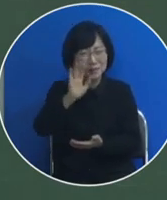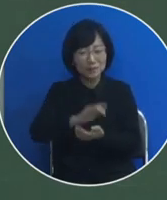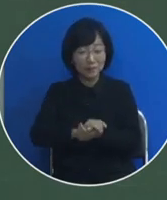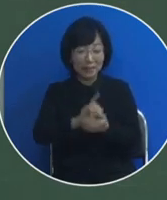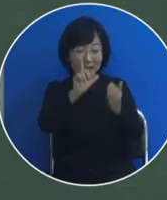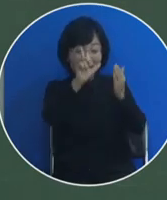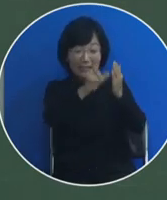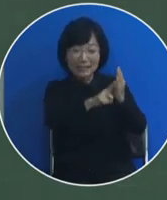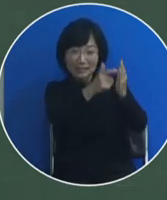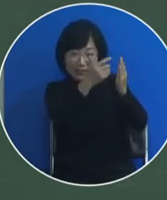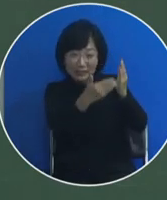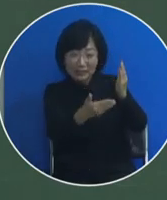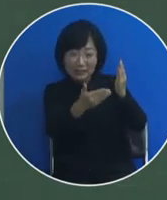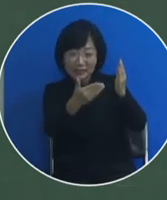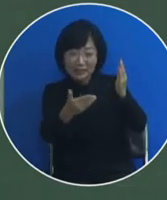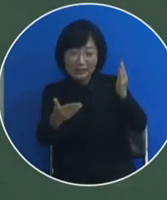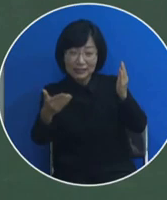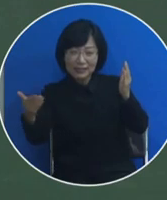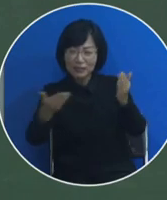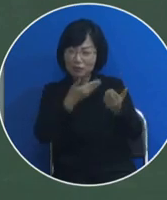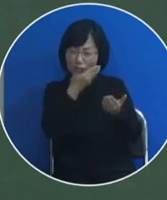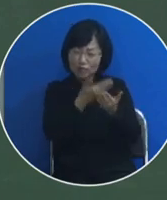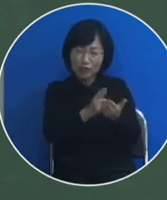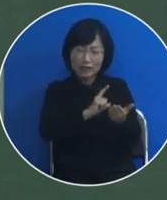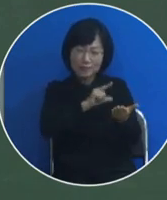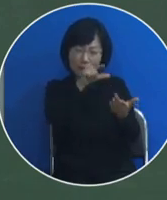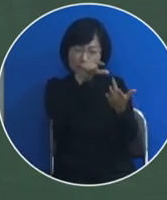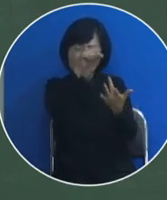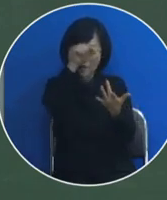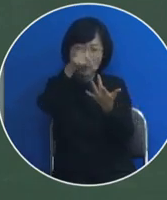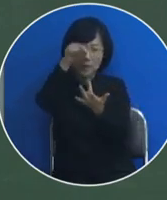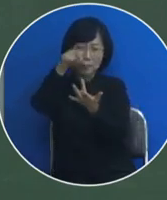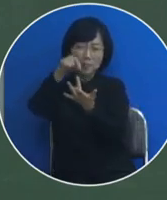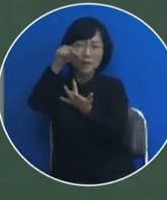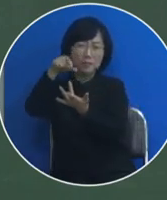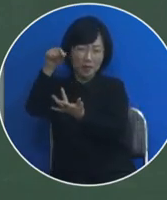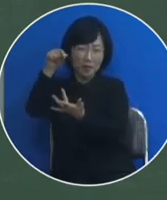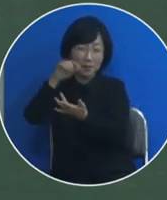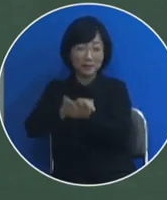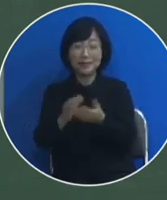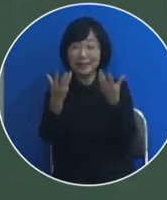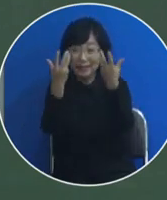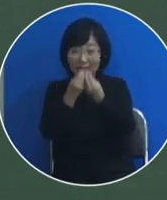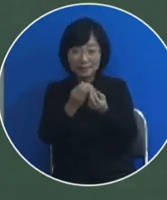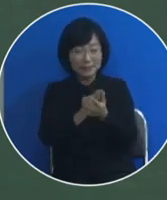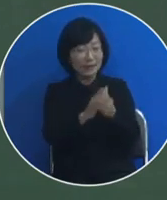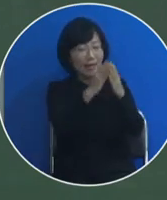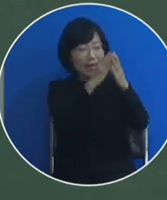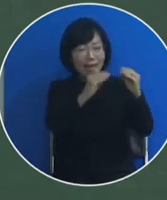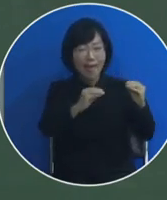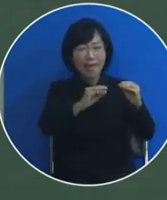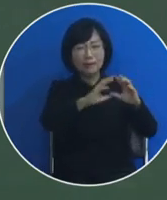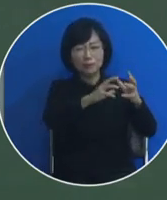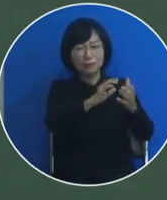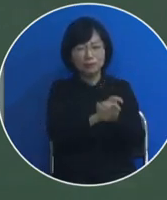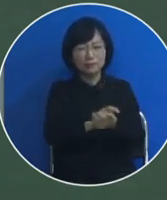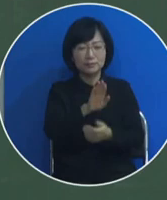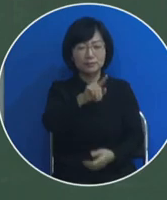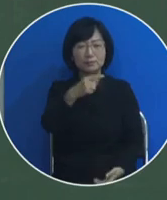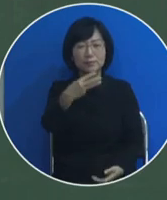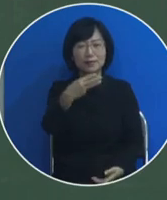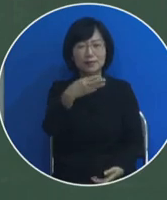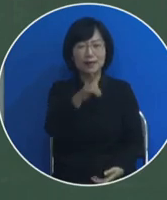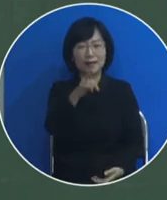that I intentionally omitted women, but they were the important points during each age. 애굽, 블레셋, 아람 바벨론이시가 포인트입니다. 그게.